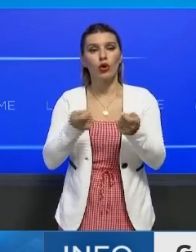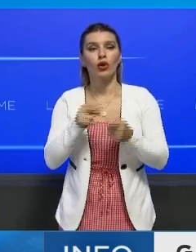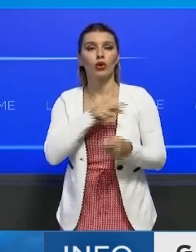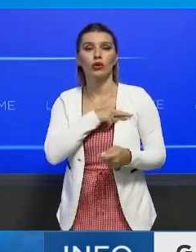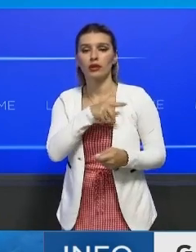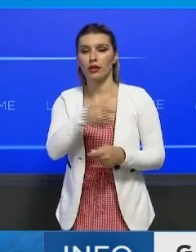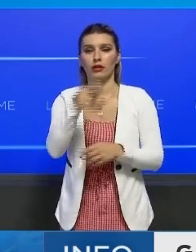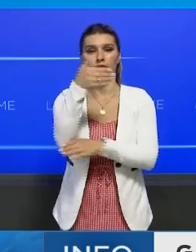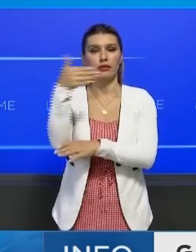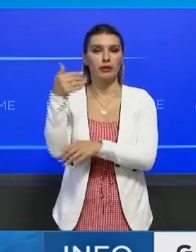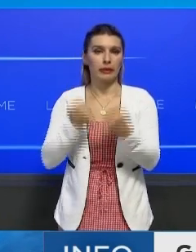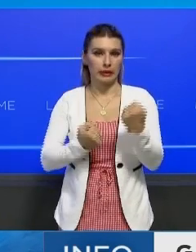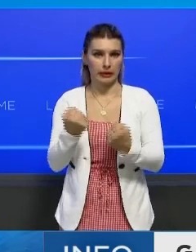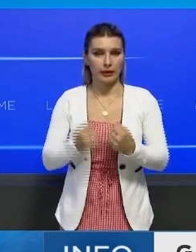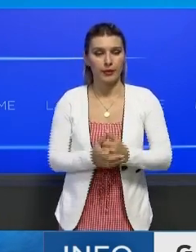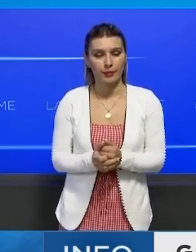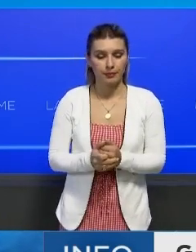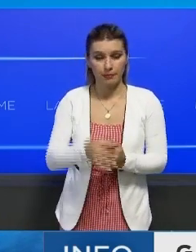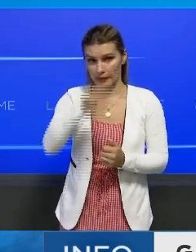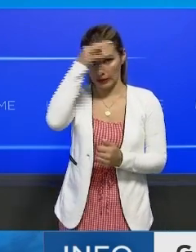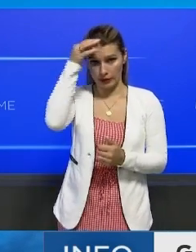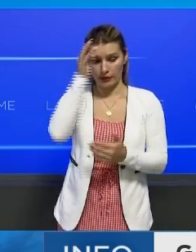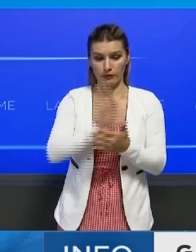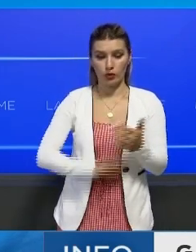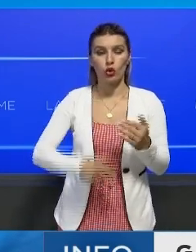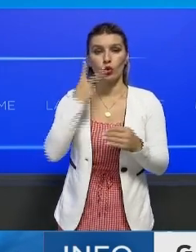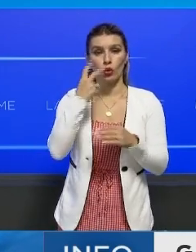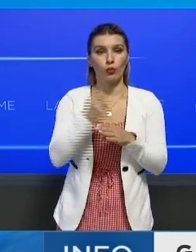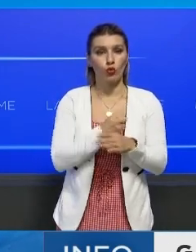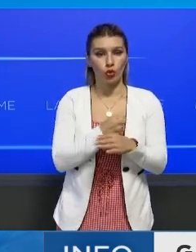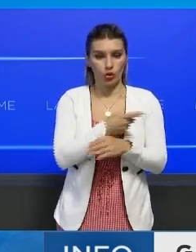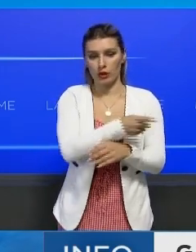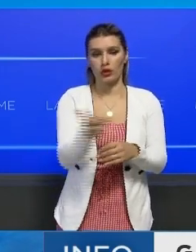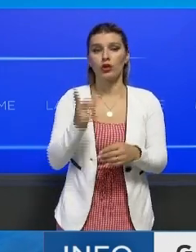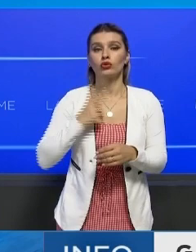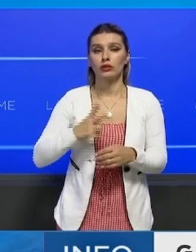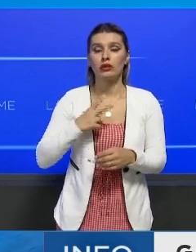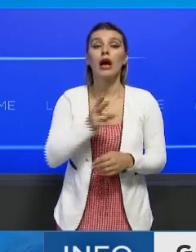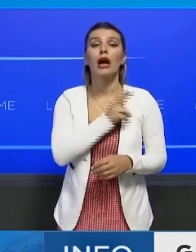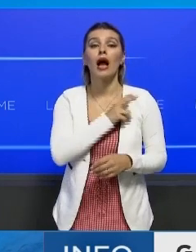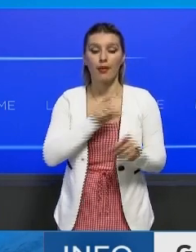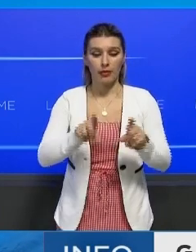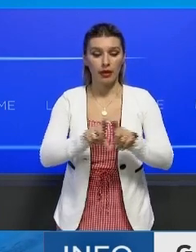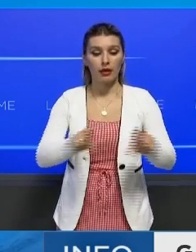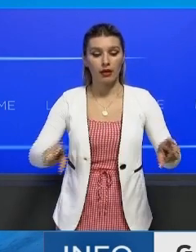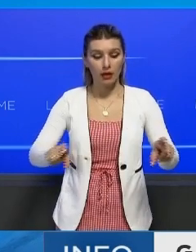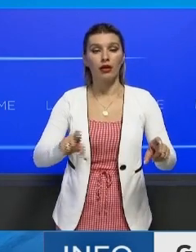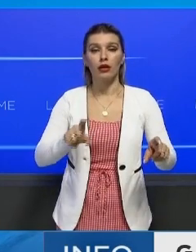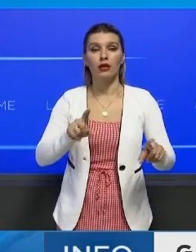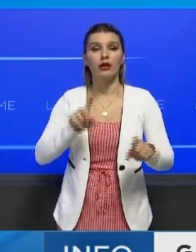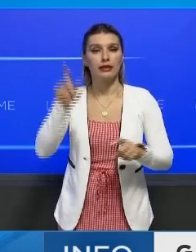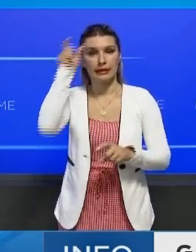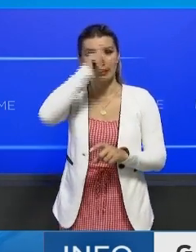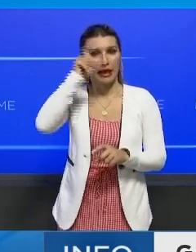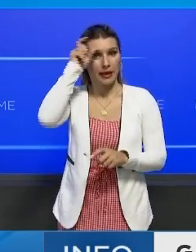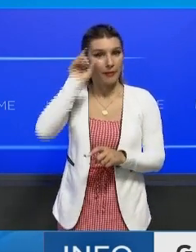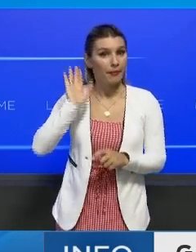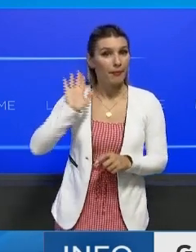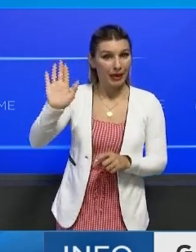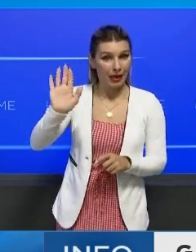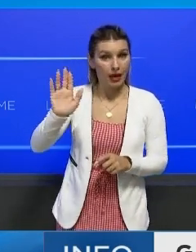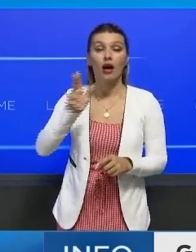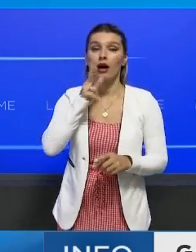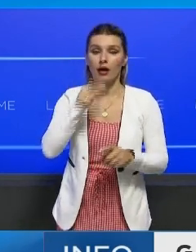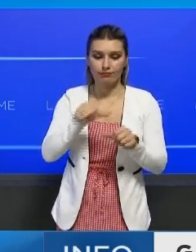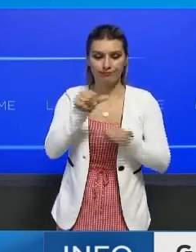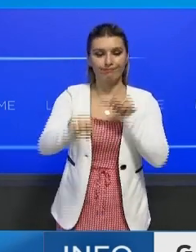të automjeteve. Të hënën fillon afati 2 mujor për qytetarët që kanë targa të lëshuar nga autoritetet e Serbisë, t'i